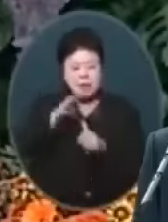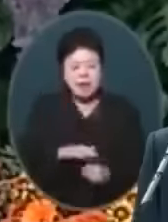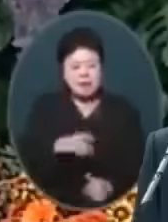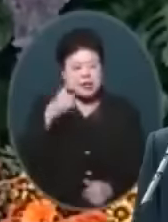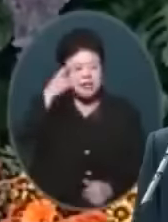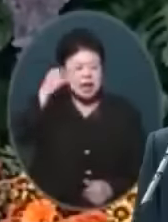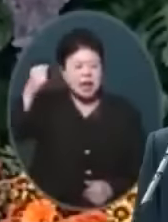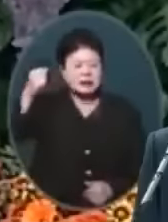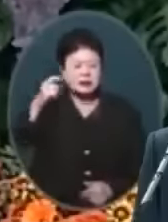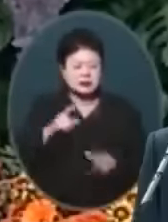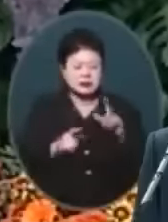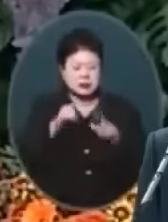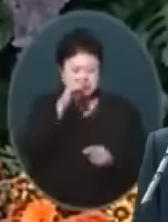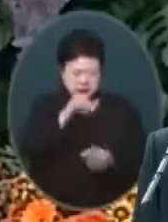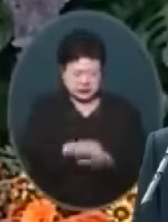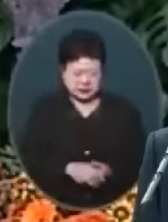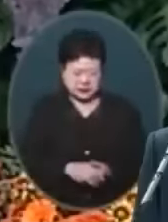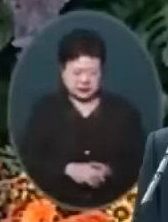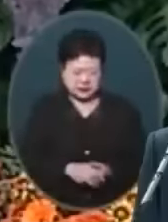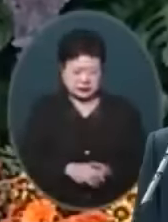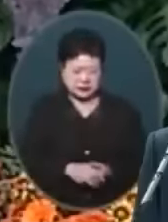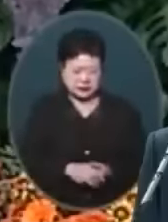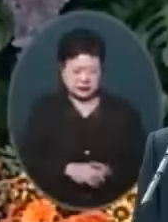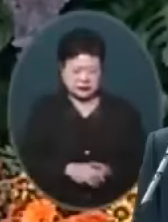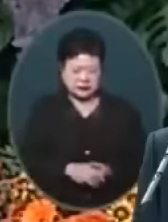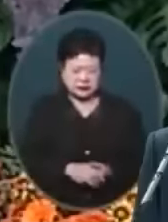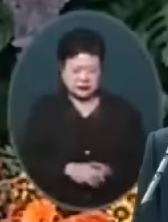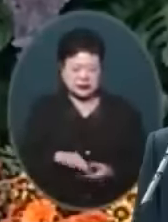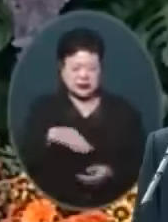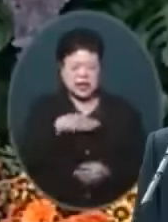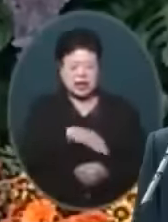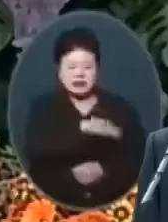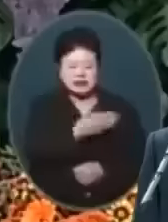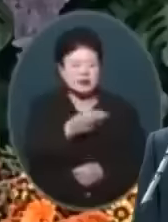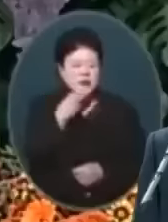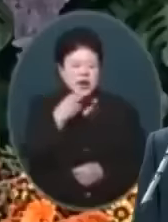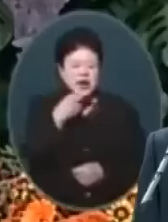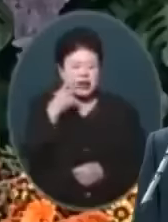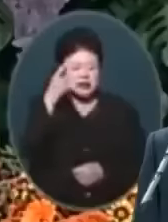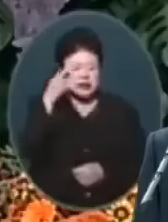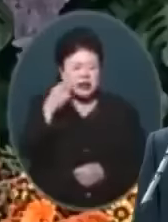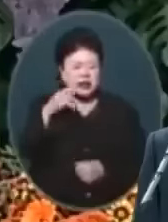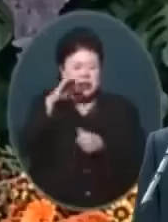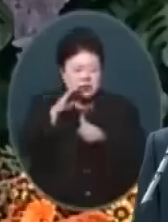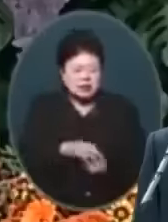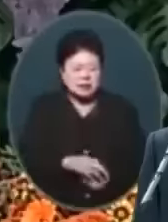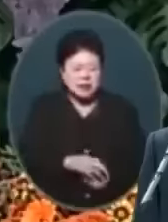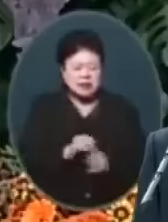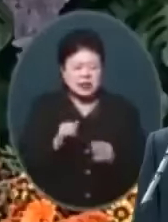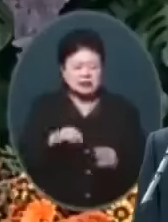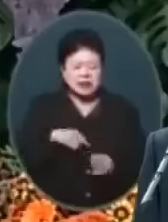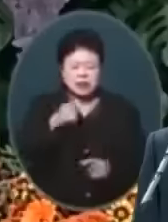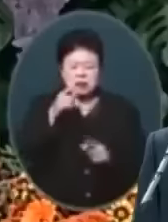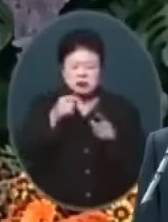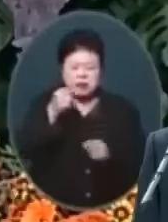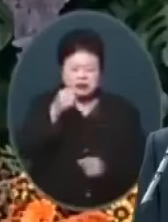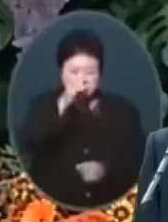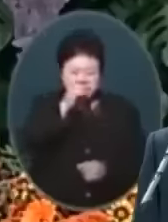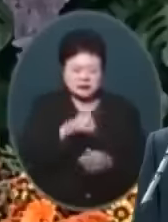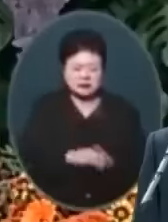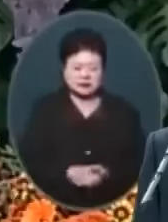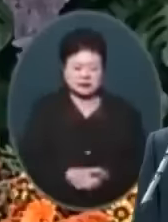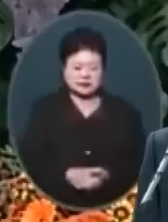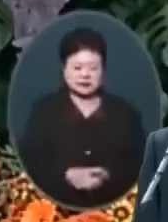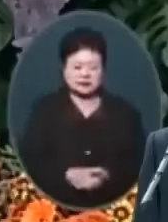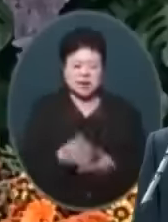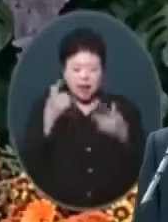패배의식을 가진 자화상을 가지고 있고 무능한 사람이라는 자화상과 실패한 사람이라는 자화상을 가지고 있으니